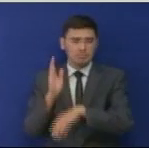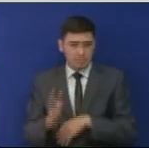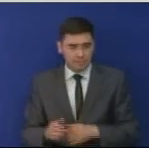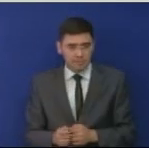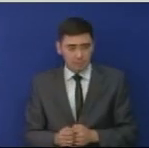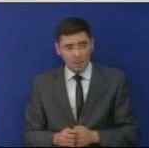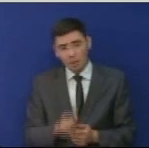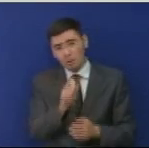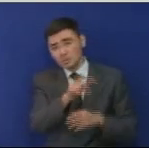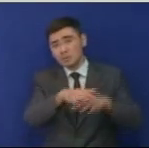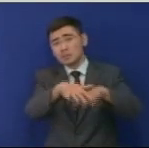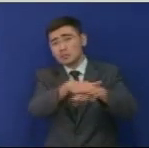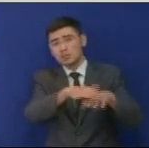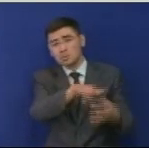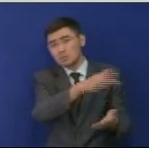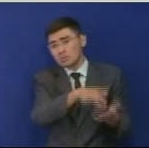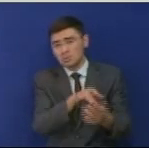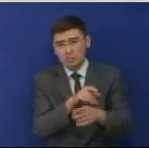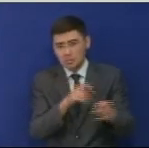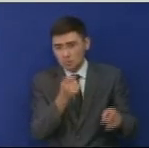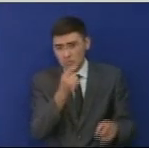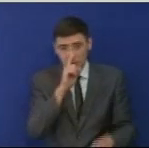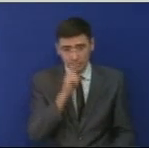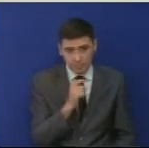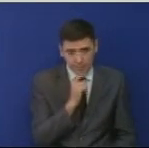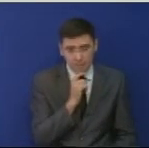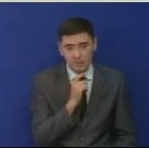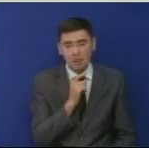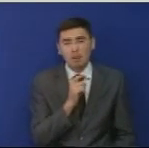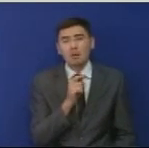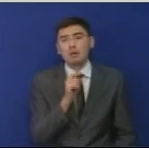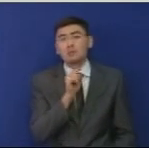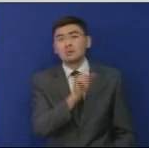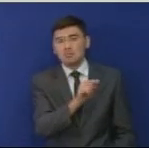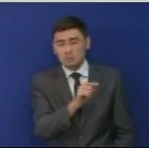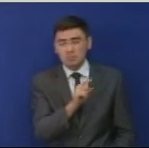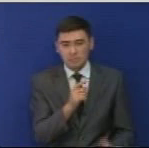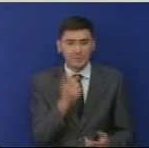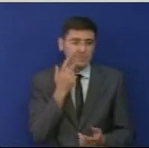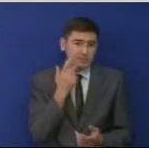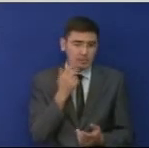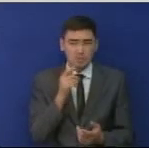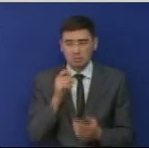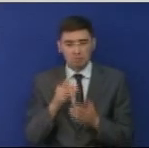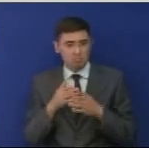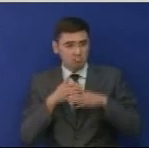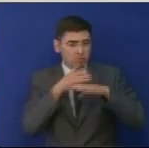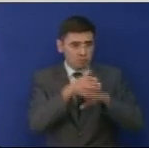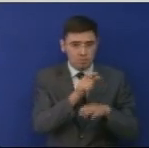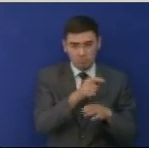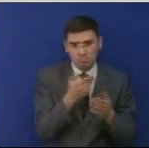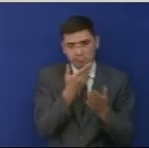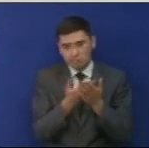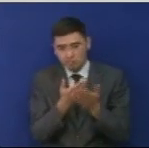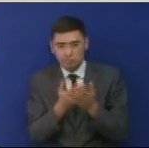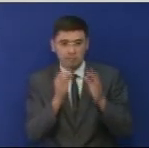стороны населения. Вот некоторые, это тоже проводится разъяснительная беседа. Вот при нас